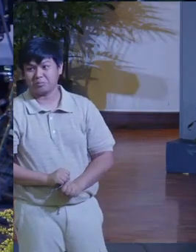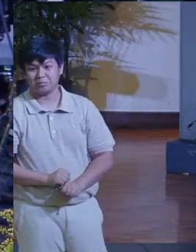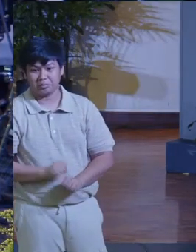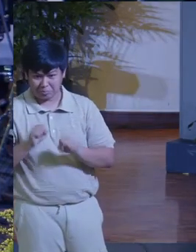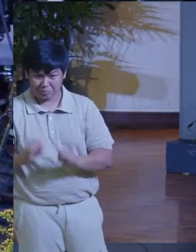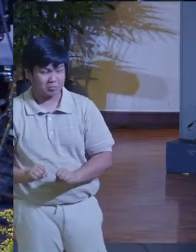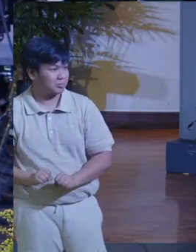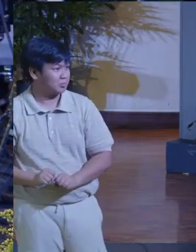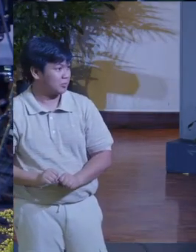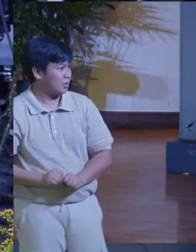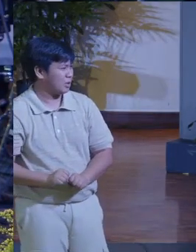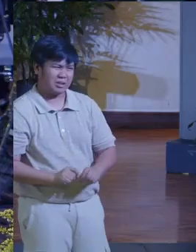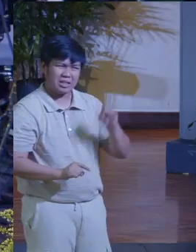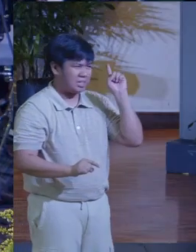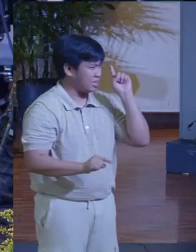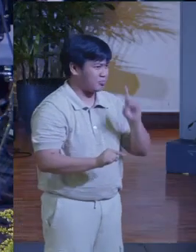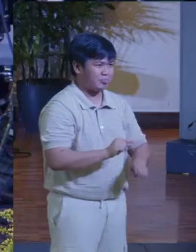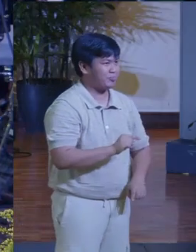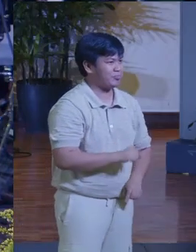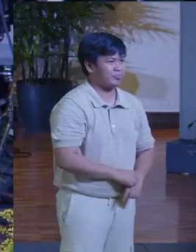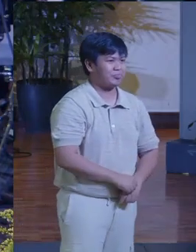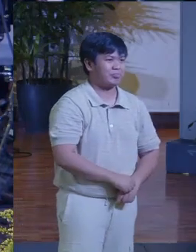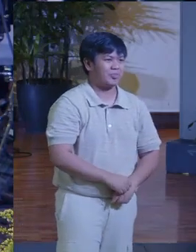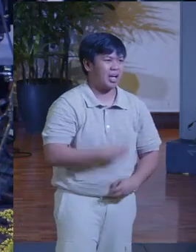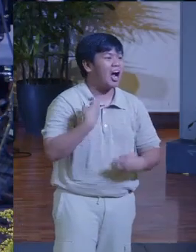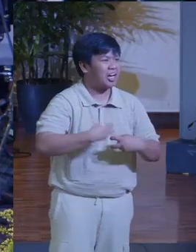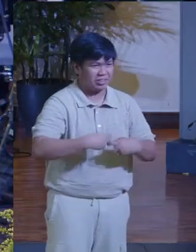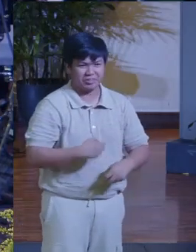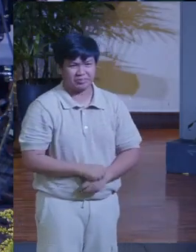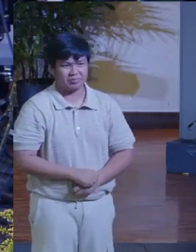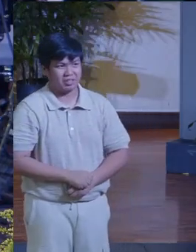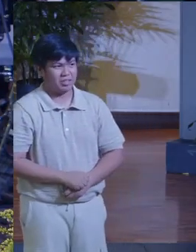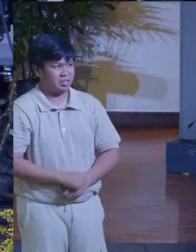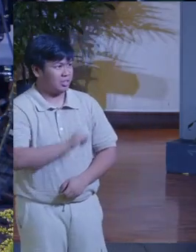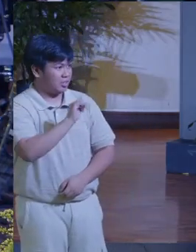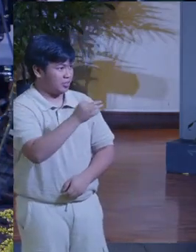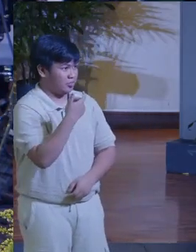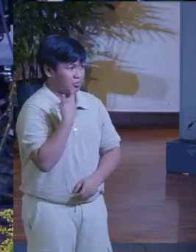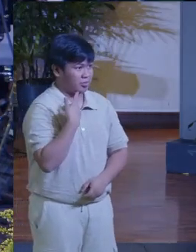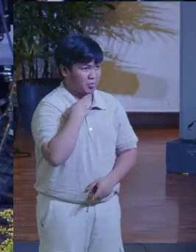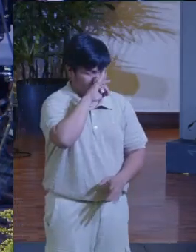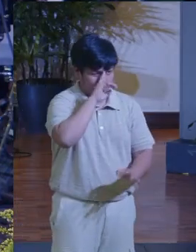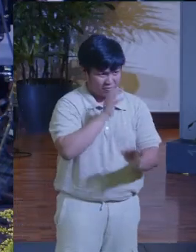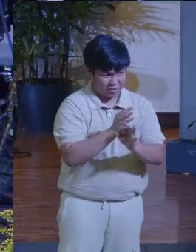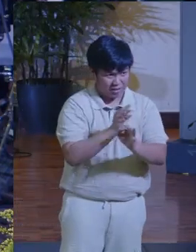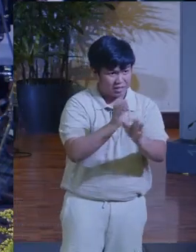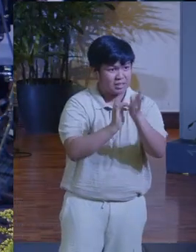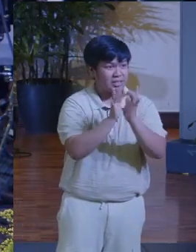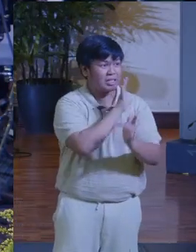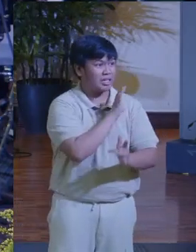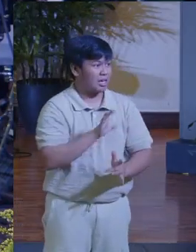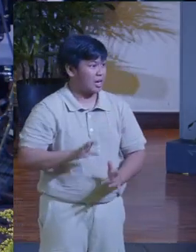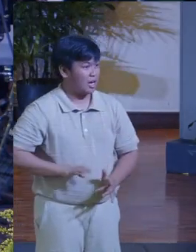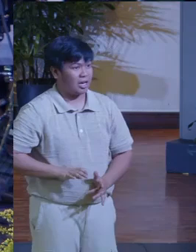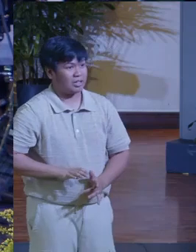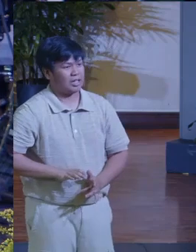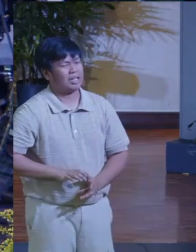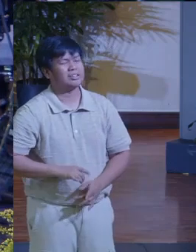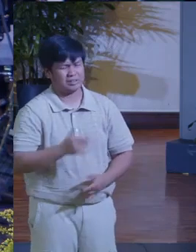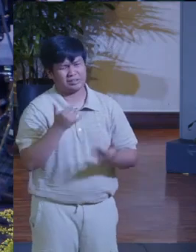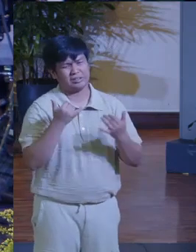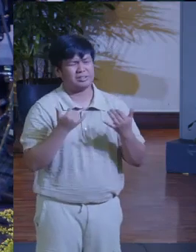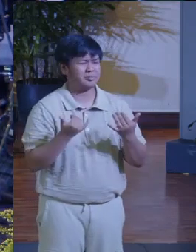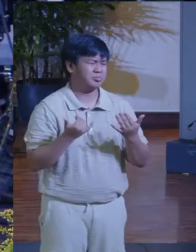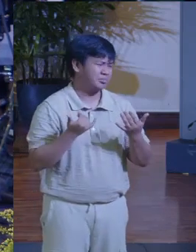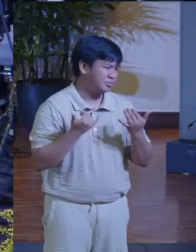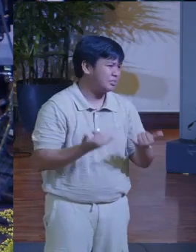Kasi kung hindi ninyo kaya, at hindi pa kayo nananampalataya sa Kanya, ay kapatid, kaibigan, lumapit na kayo ngayon